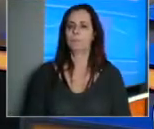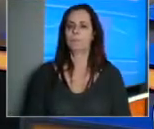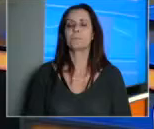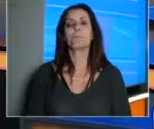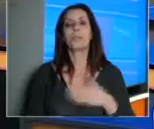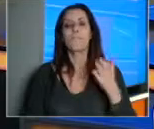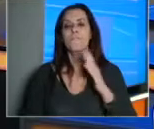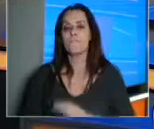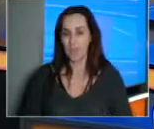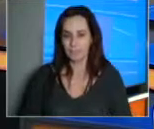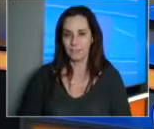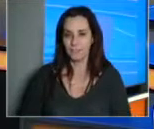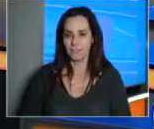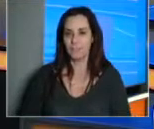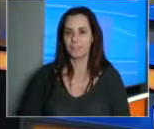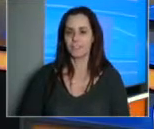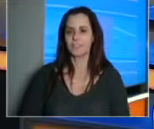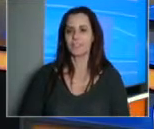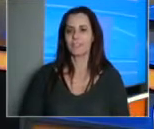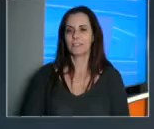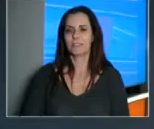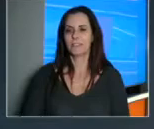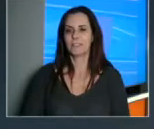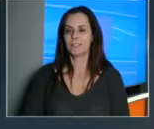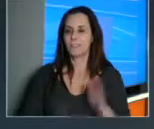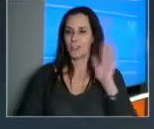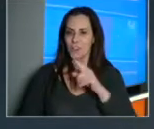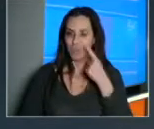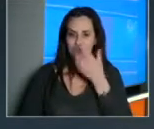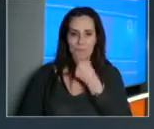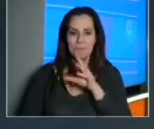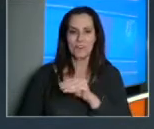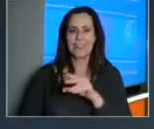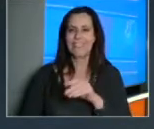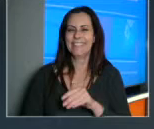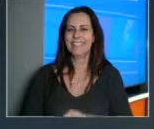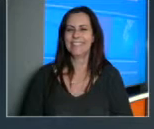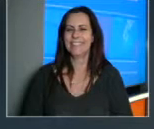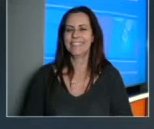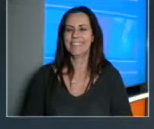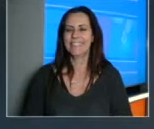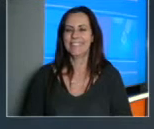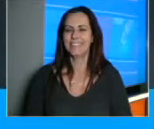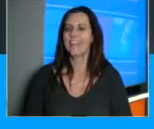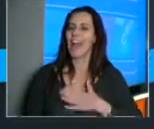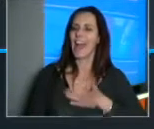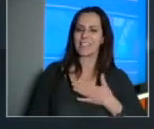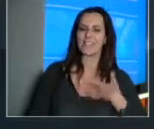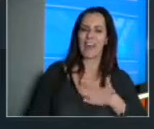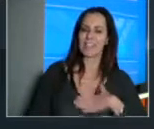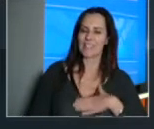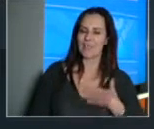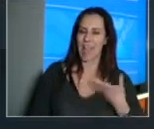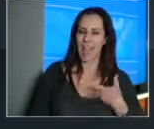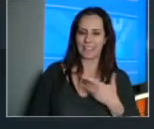עם תואם ערד ניר שלנו, איציק סודרי. שלום איציק. תואם ערד ניר, תסתכל עליו. שלום וחג שמח. חג שמח,